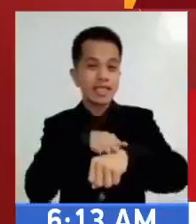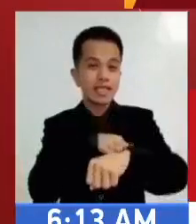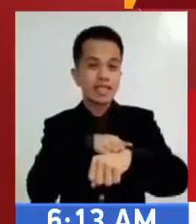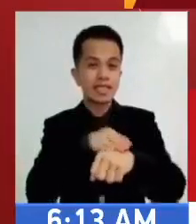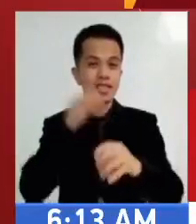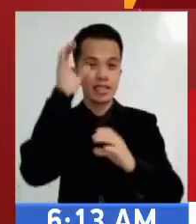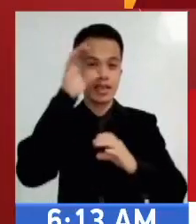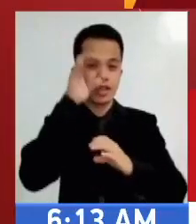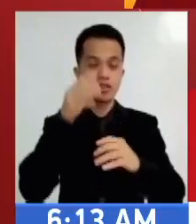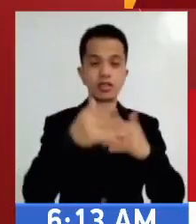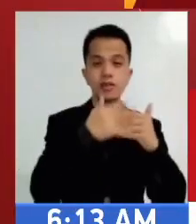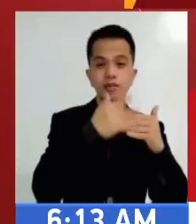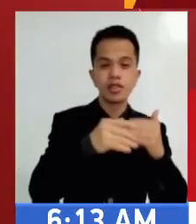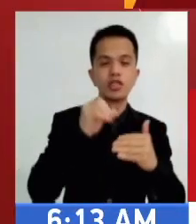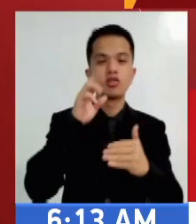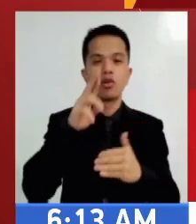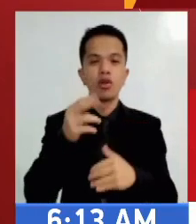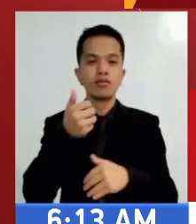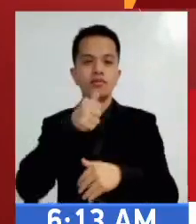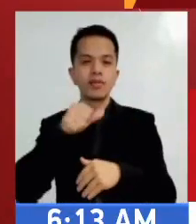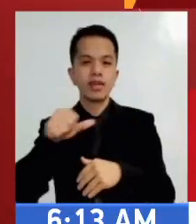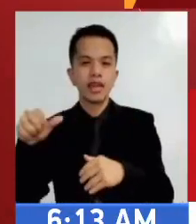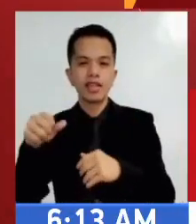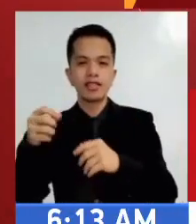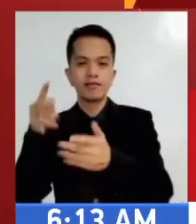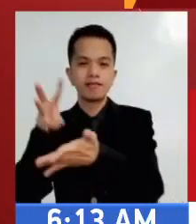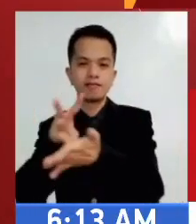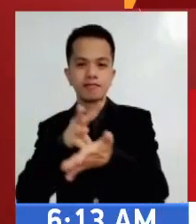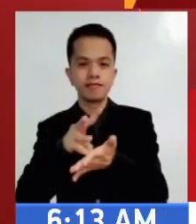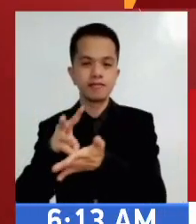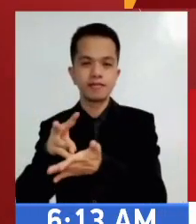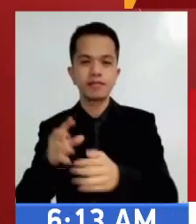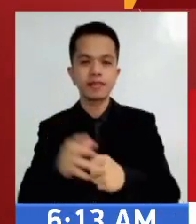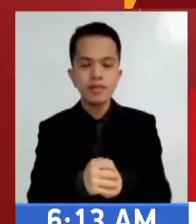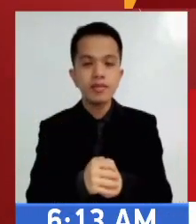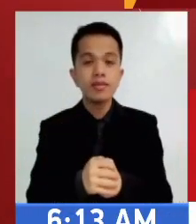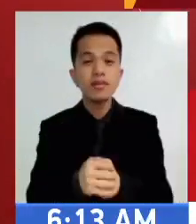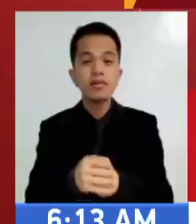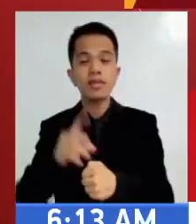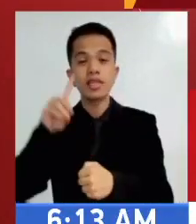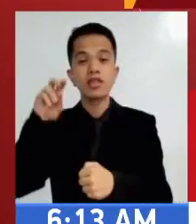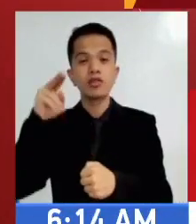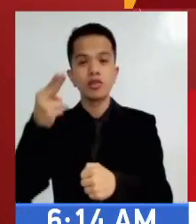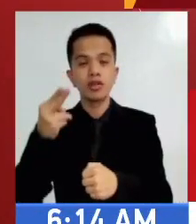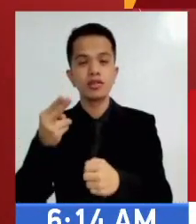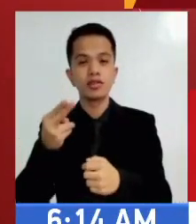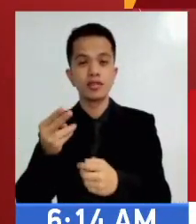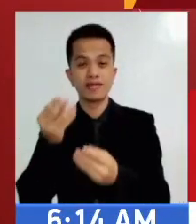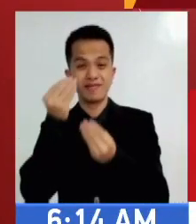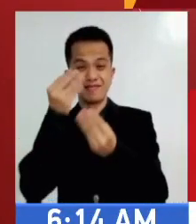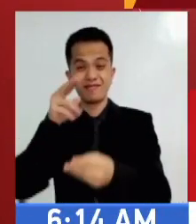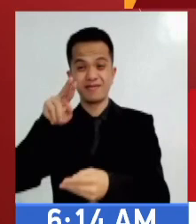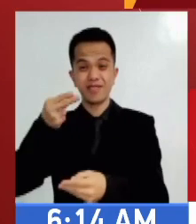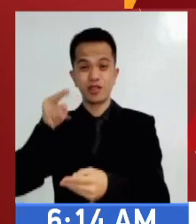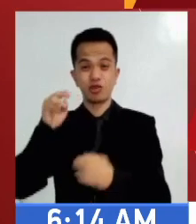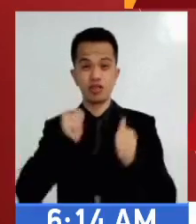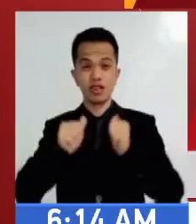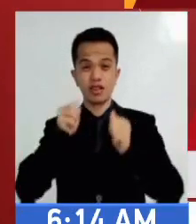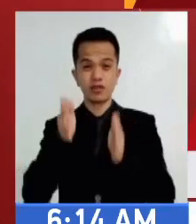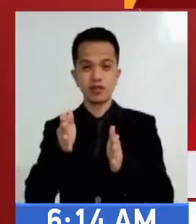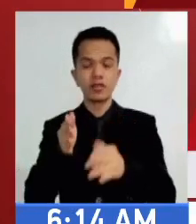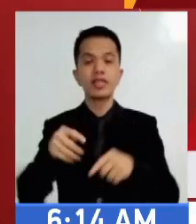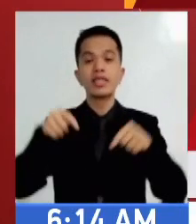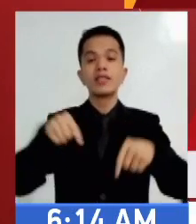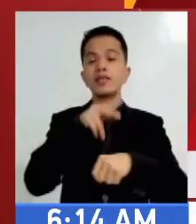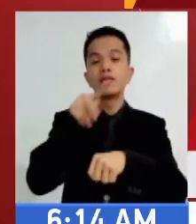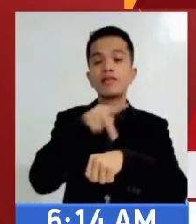sa init. Kabilang sa binanggit ng DOH, ang mismong kondisyon na binanggit din ni Jackman. Sa Pilipinas, ang skin cancer